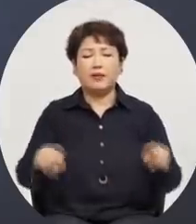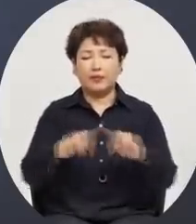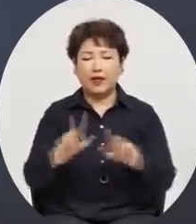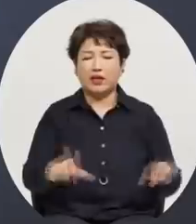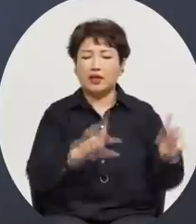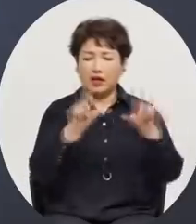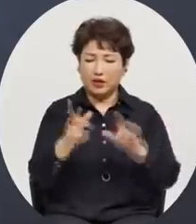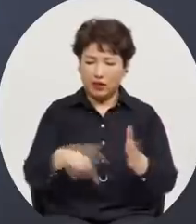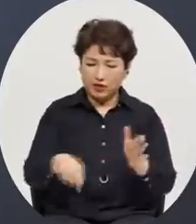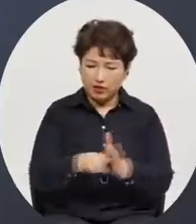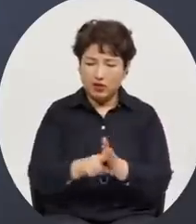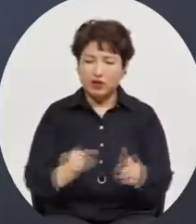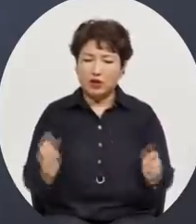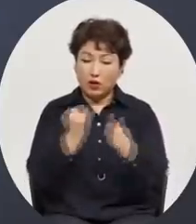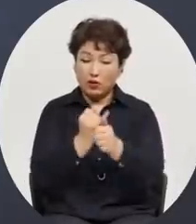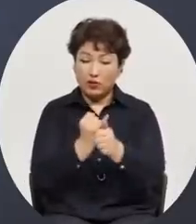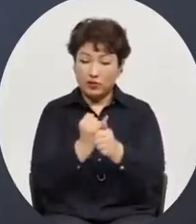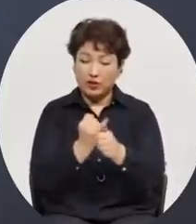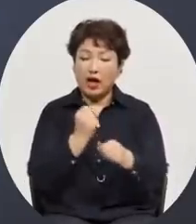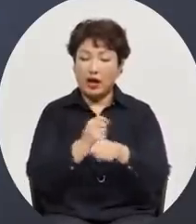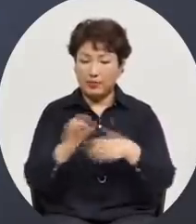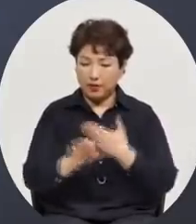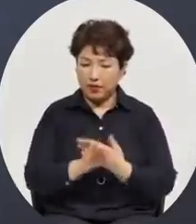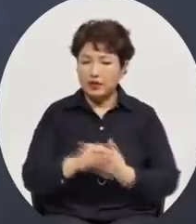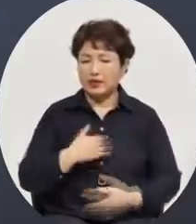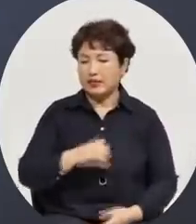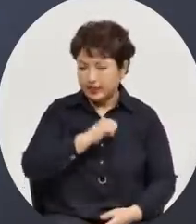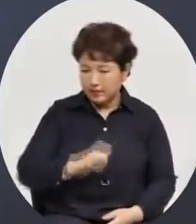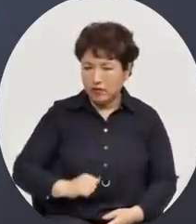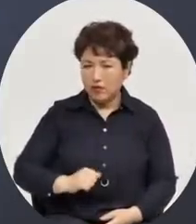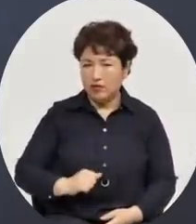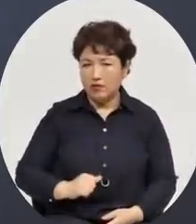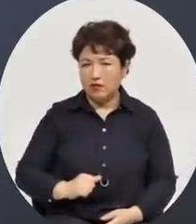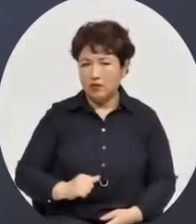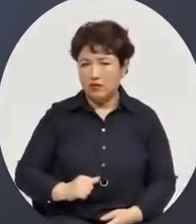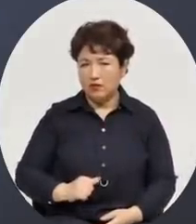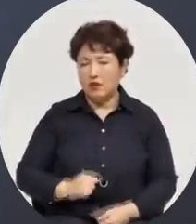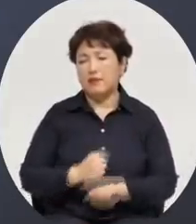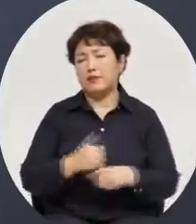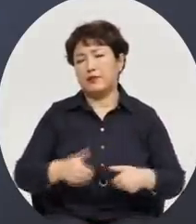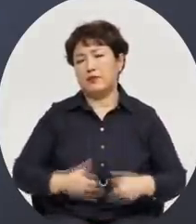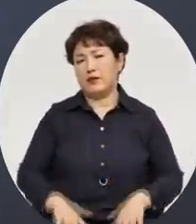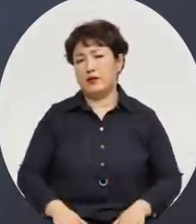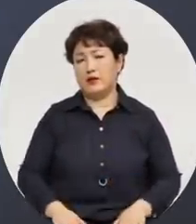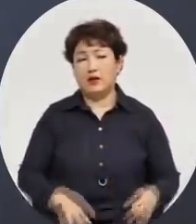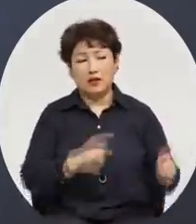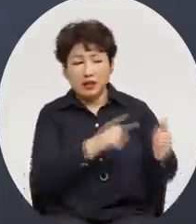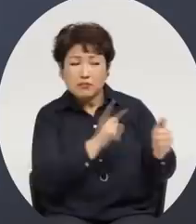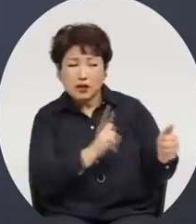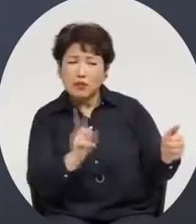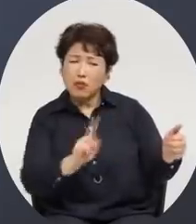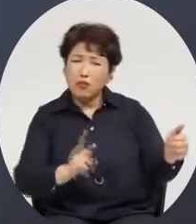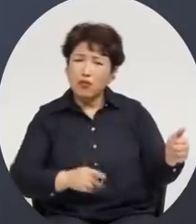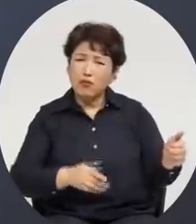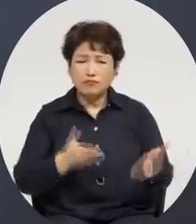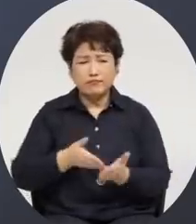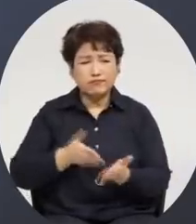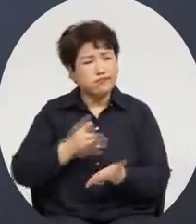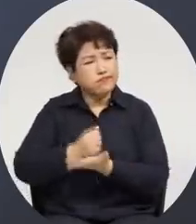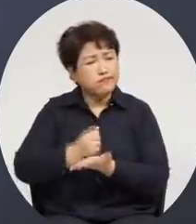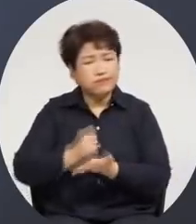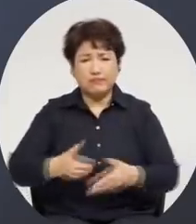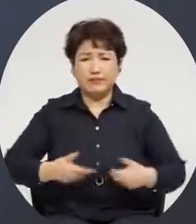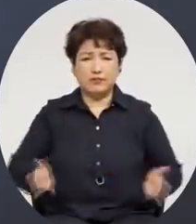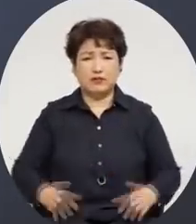된다. 그걸 선택을 하고 딱 책임을 지고 해 자기가 하든지 그 상대편을 나무랄 필요는 없어요.